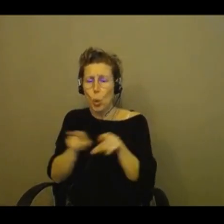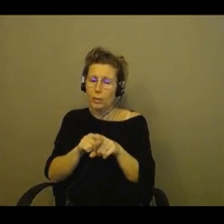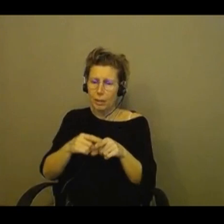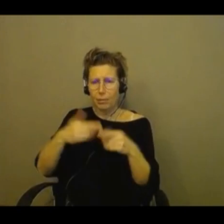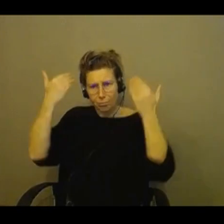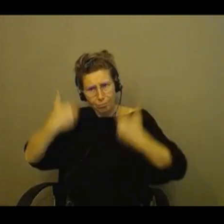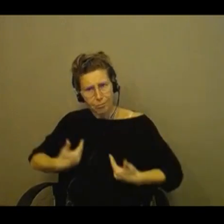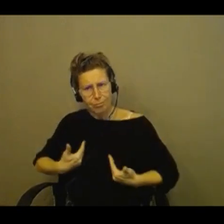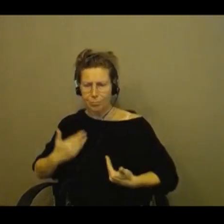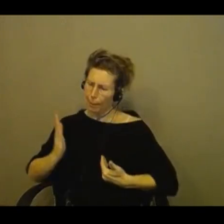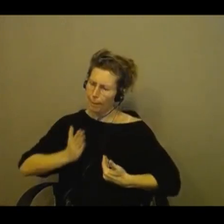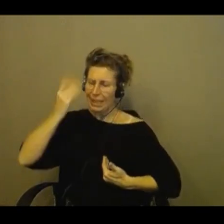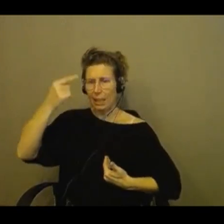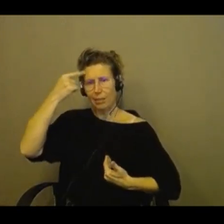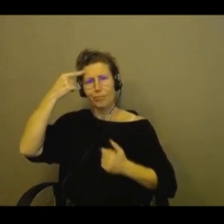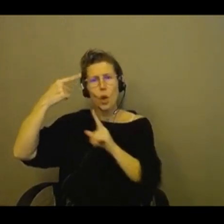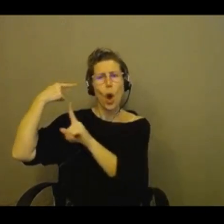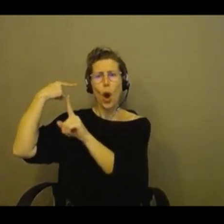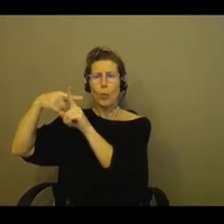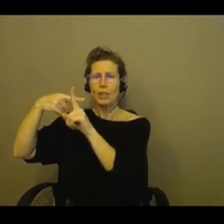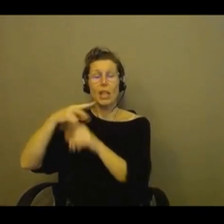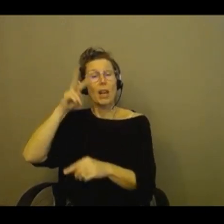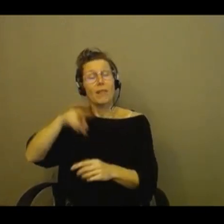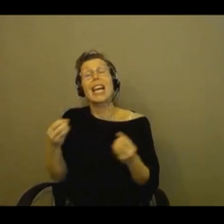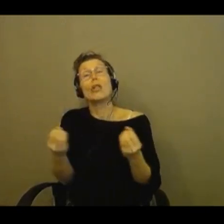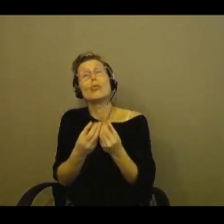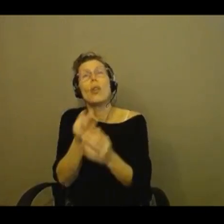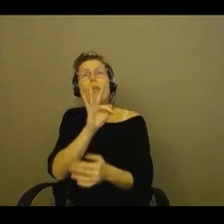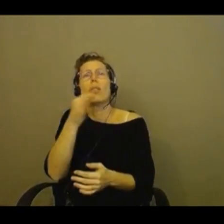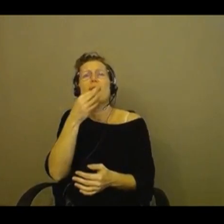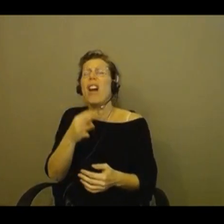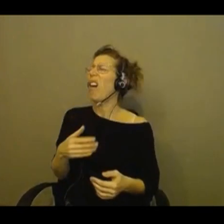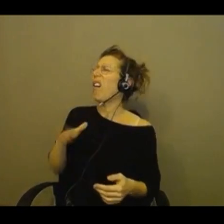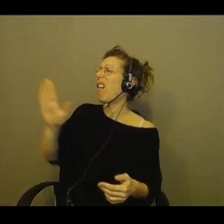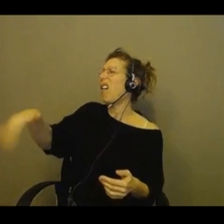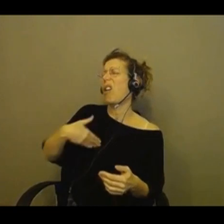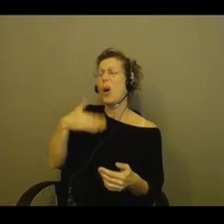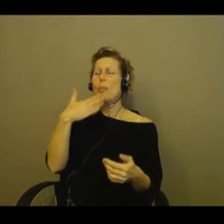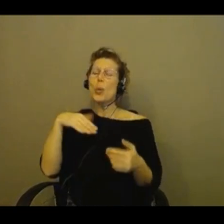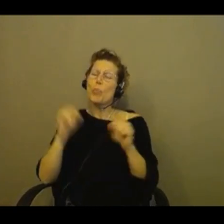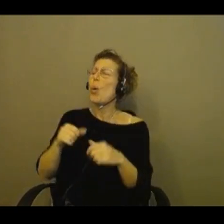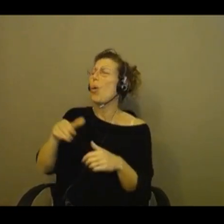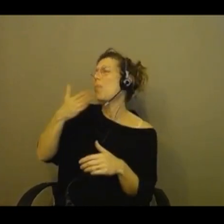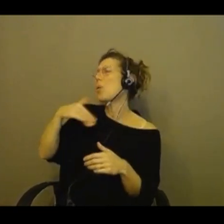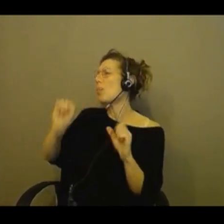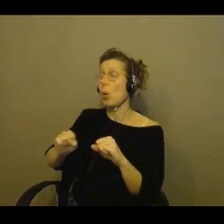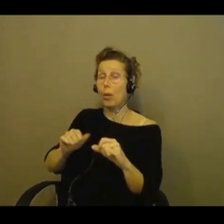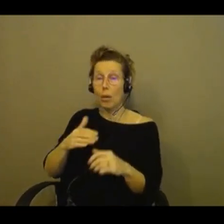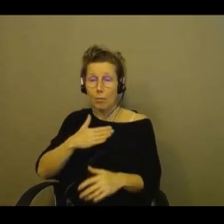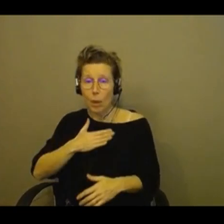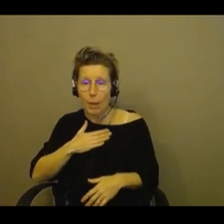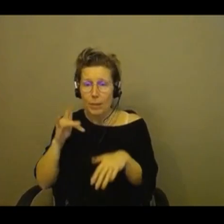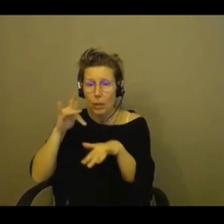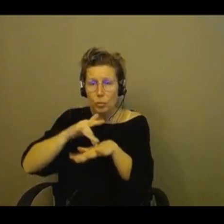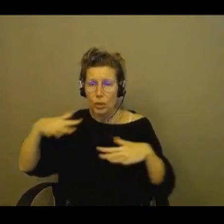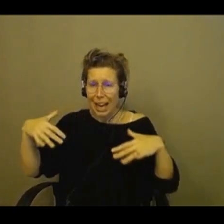en tendance en France à toujours vouloir critiquer, dire « Non, mais ça pourrait être mieux, non, mais ça pourrait être mieux. » Moi, j'ai eu mon accident il y a 30 ans. Il y a 30 ans, prendre l'avion ou prendre